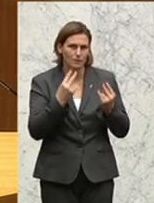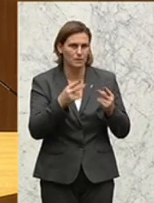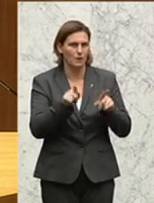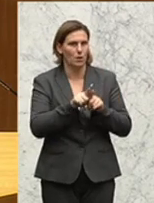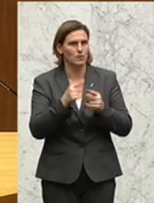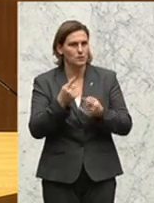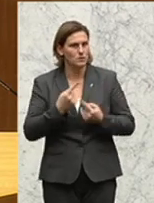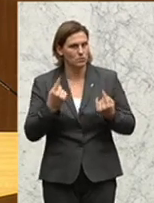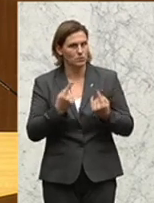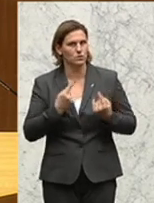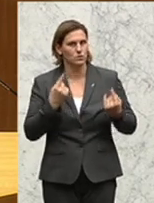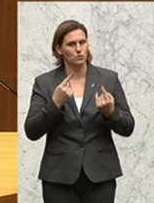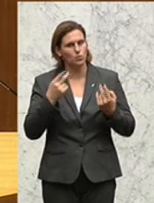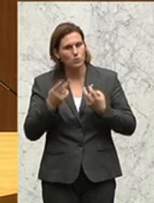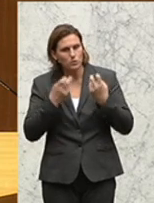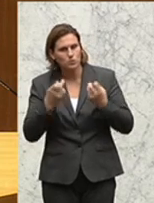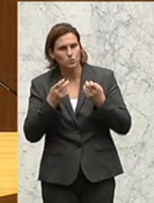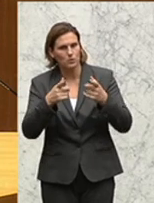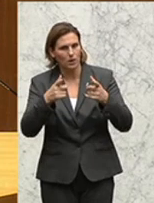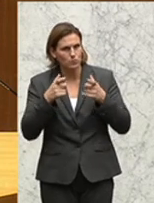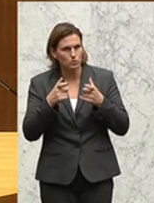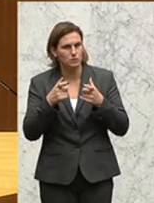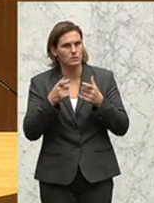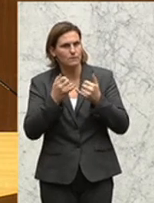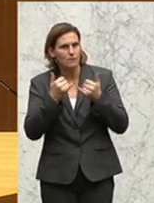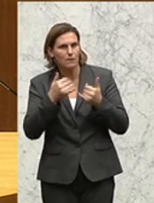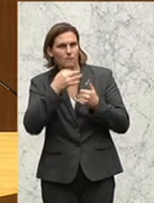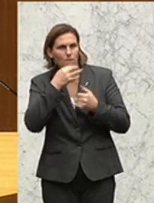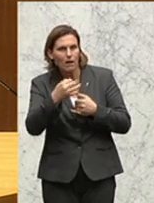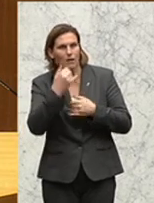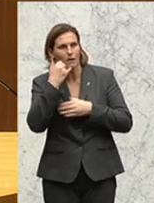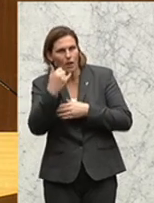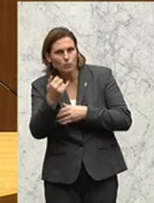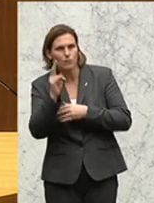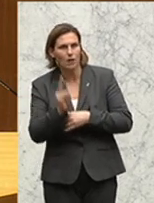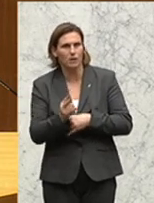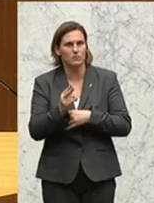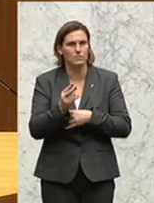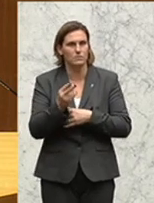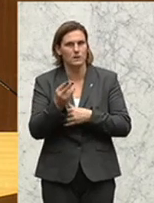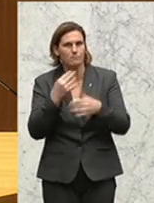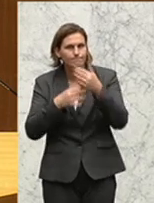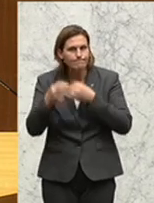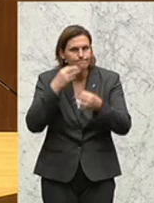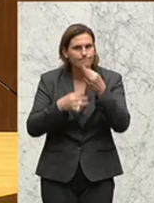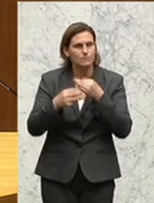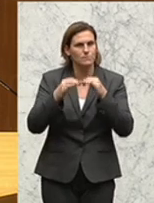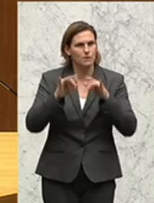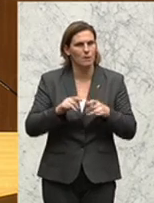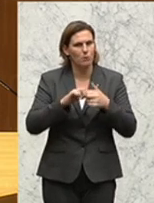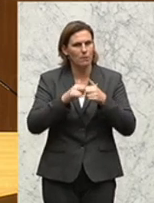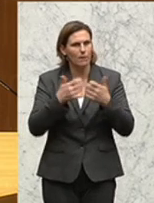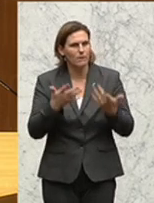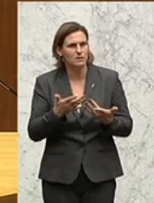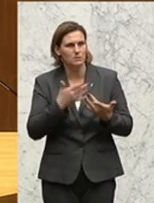die Situation, dass er bei Untersuchungsausschüssen bei Fragen angerufen werden kann. Und das Problem ist halt, wenn